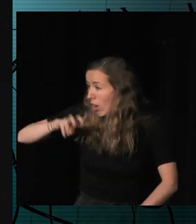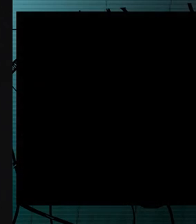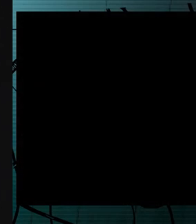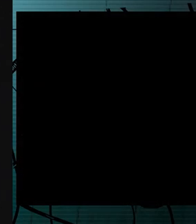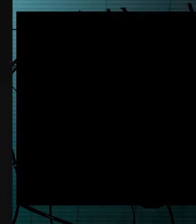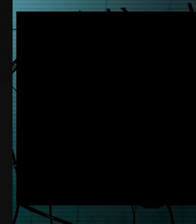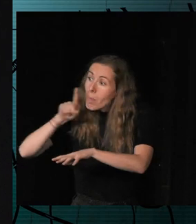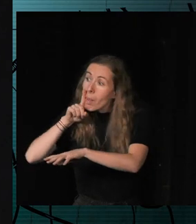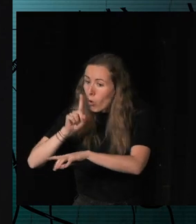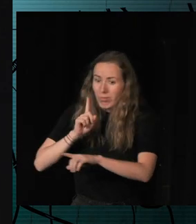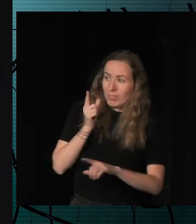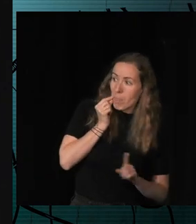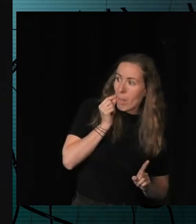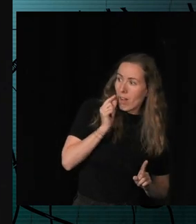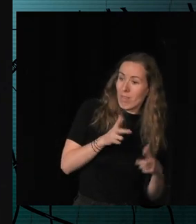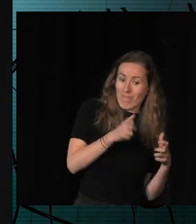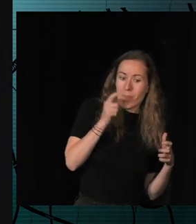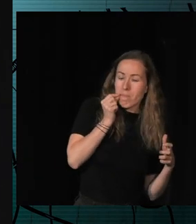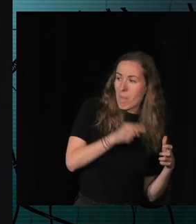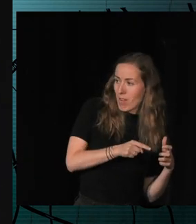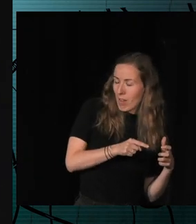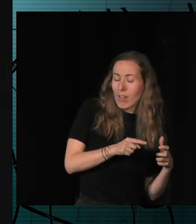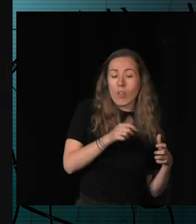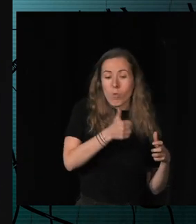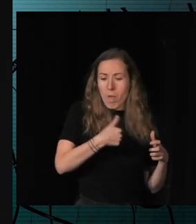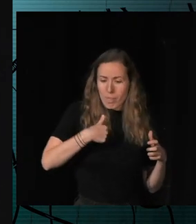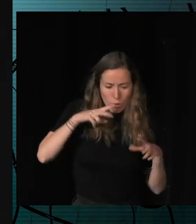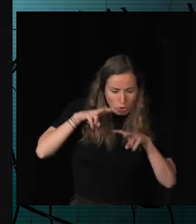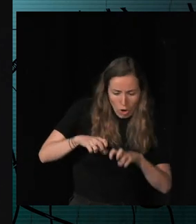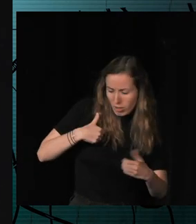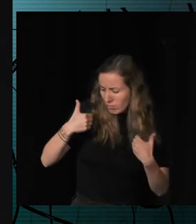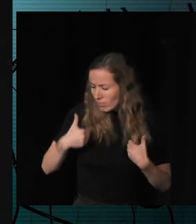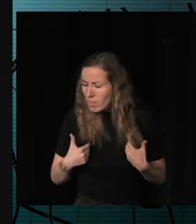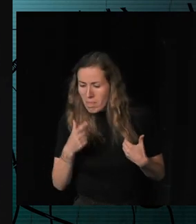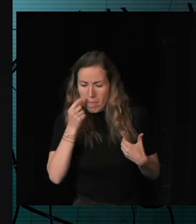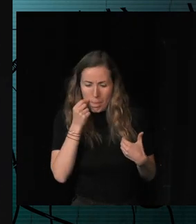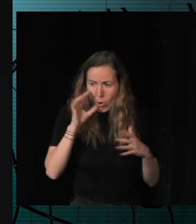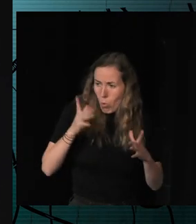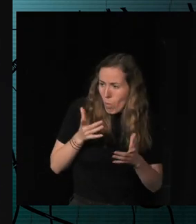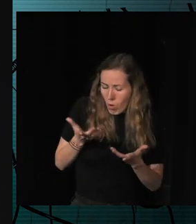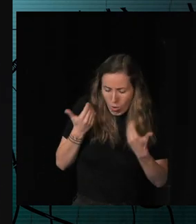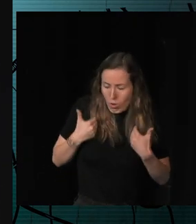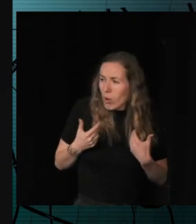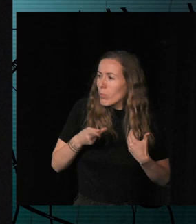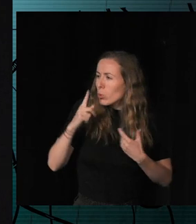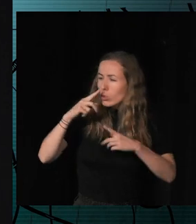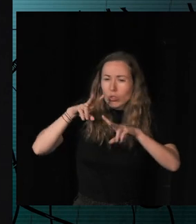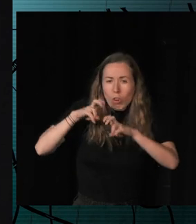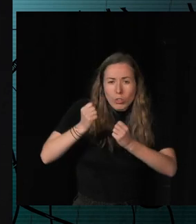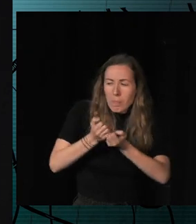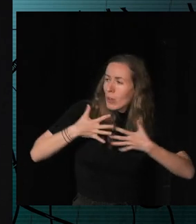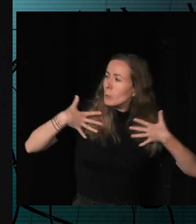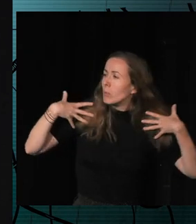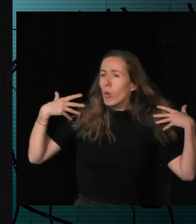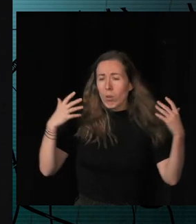qu'effectivement il était bah dans cette quête donc la parentalité il était sur beaucoup d'évanouissement ce genre de chos et c'est assez